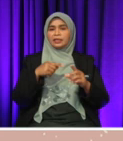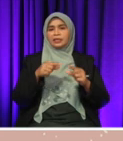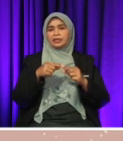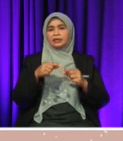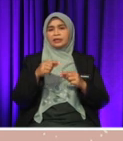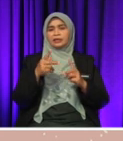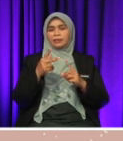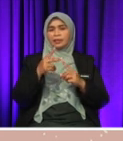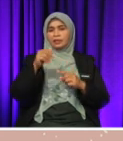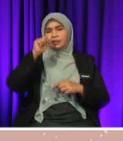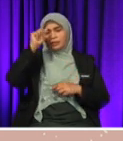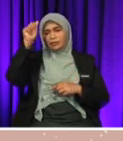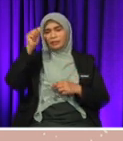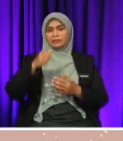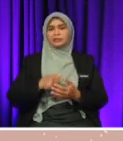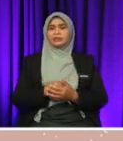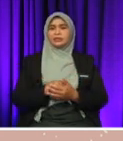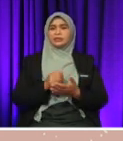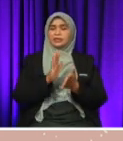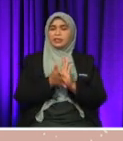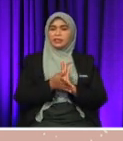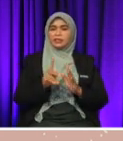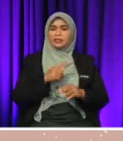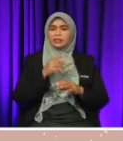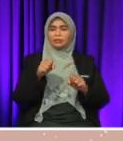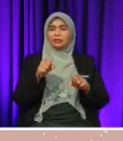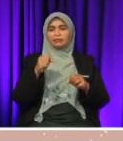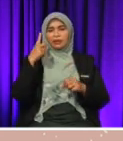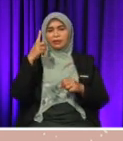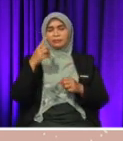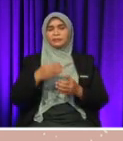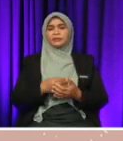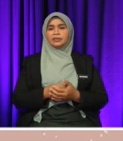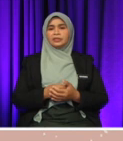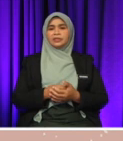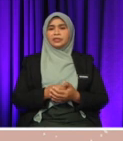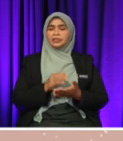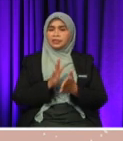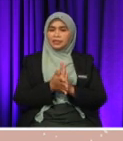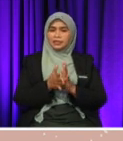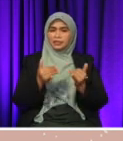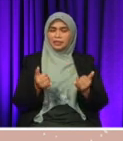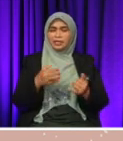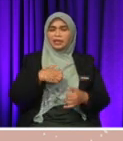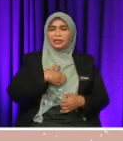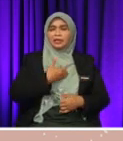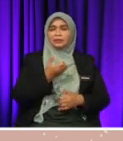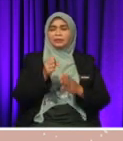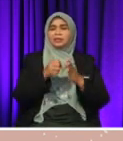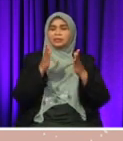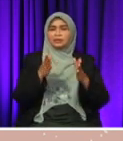kedua ini kita boleh paham apa yang ingin dikatakan oleh pengarang jadi pengarang menggambarkan emosi seseorang yang